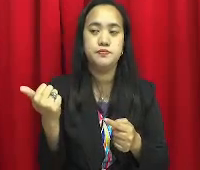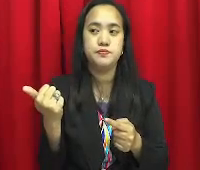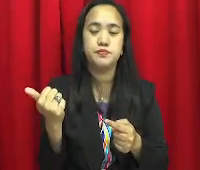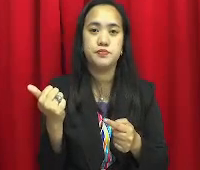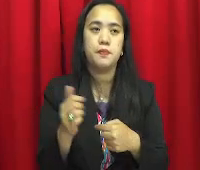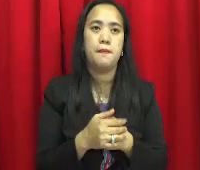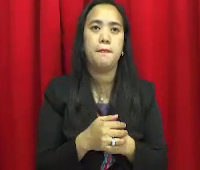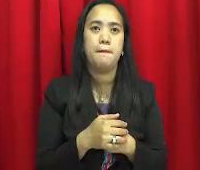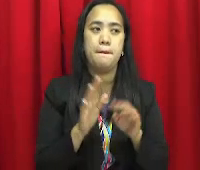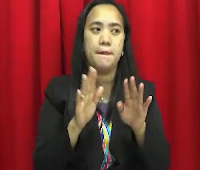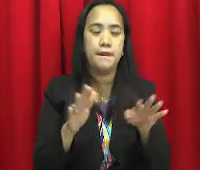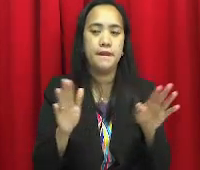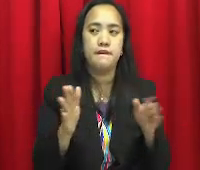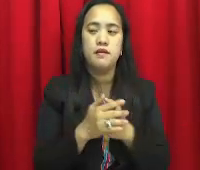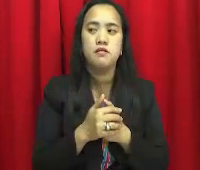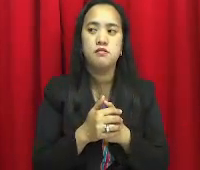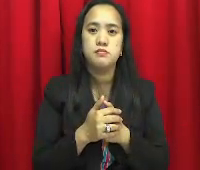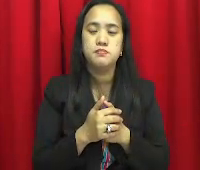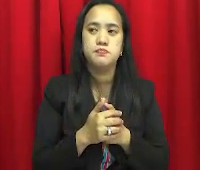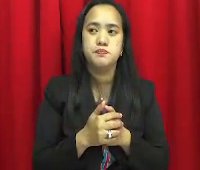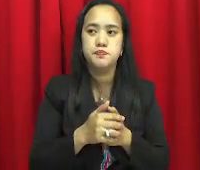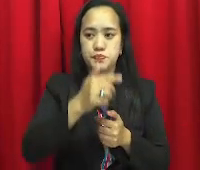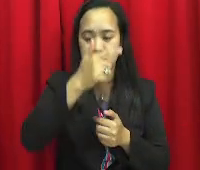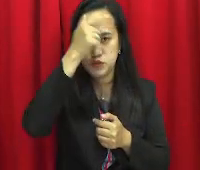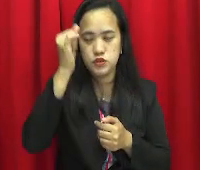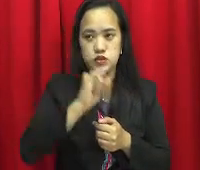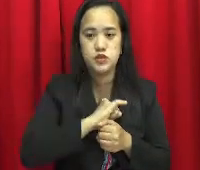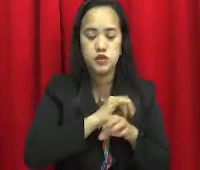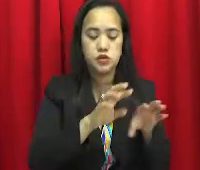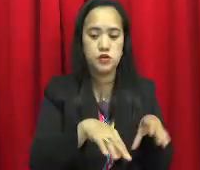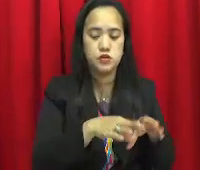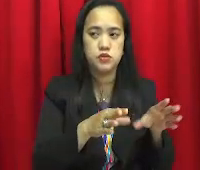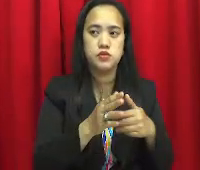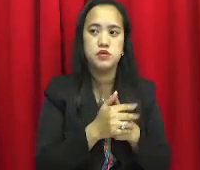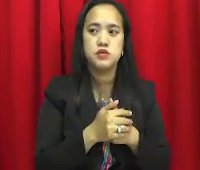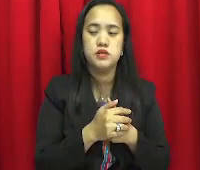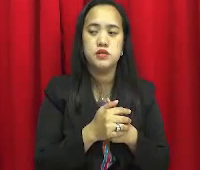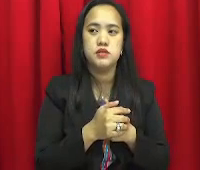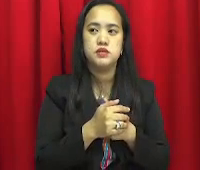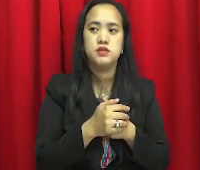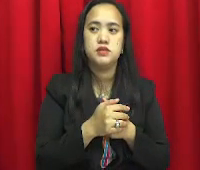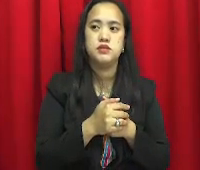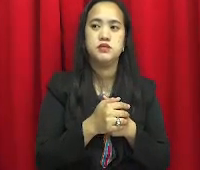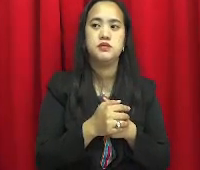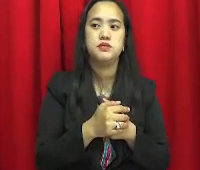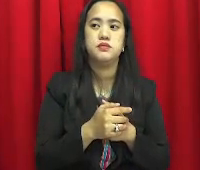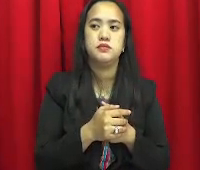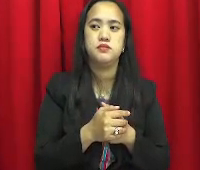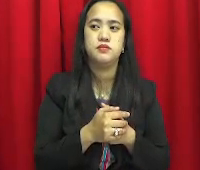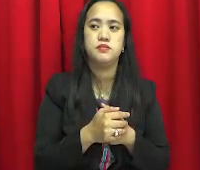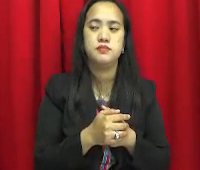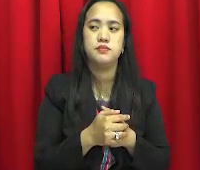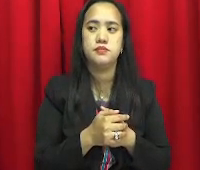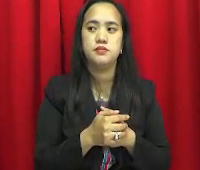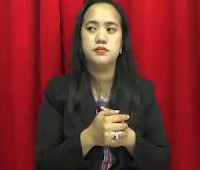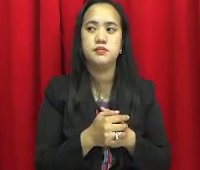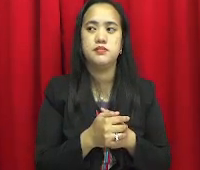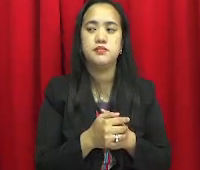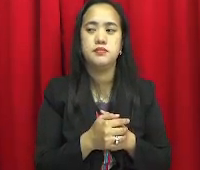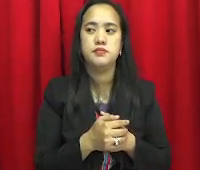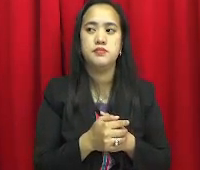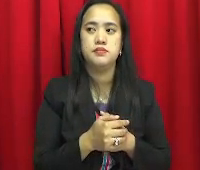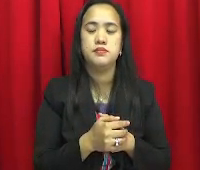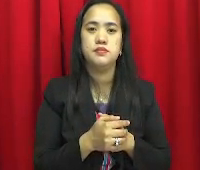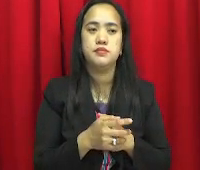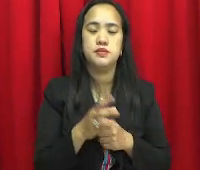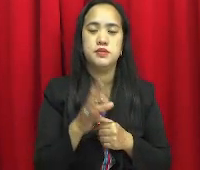ganong katutok kasi nag-work ako nung mga 6 na 7 si Aki. Pero pagsisimula nila, naalagaan ko yung